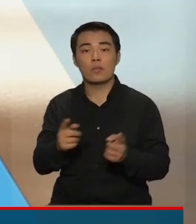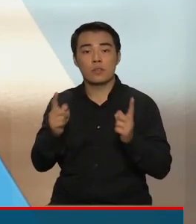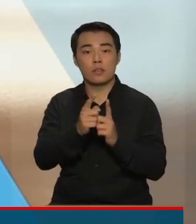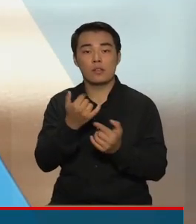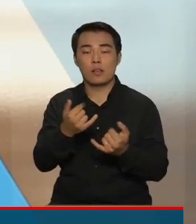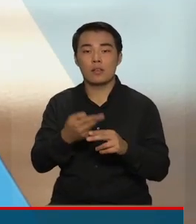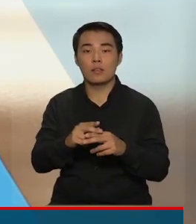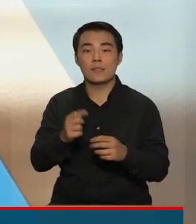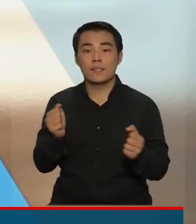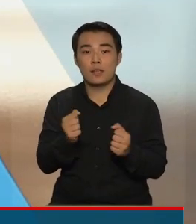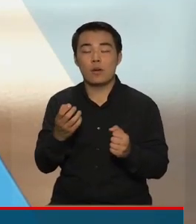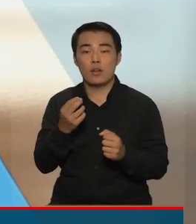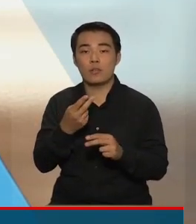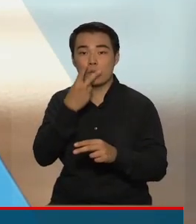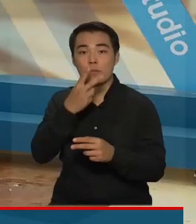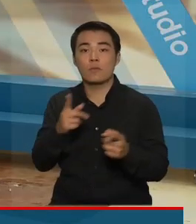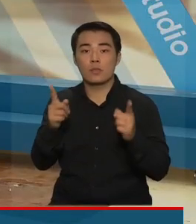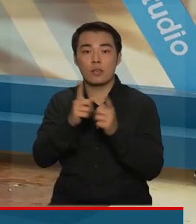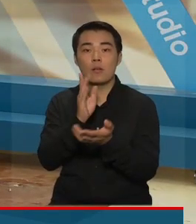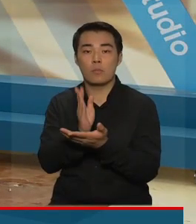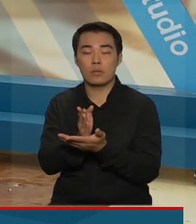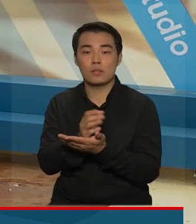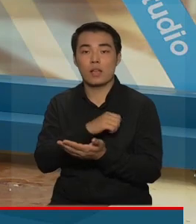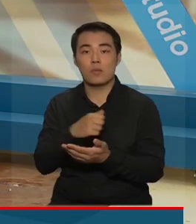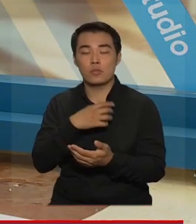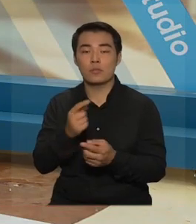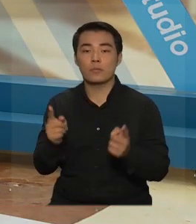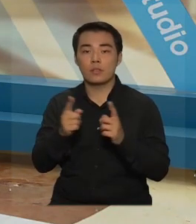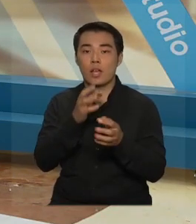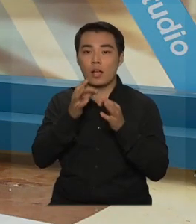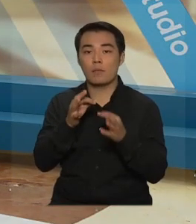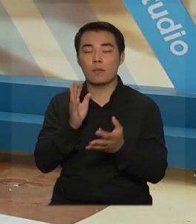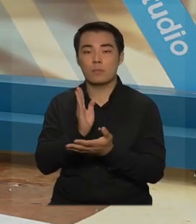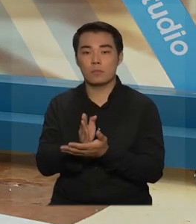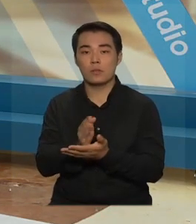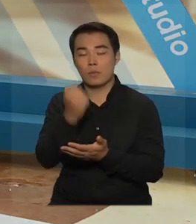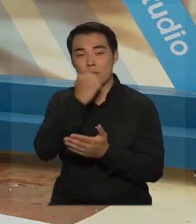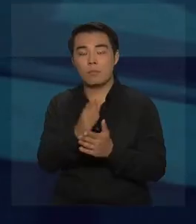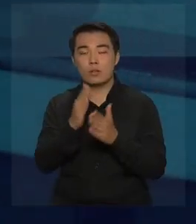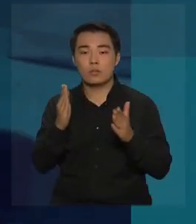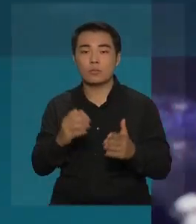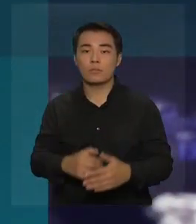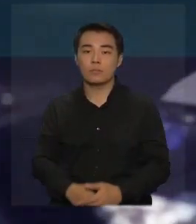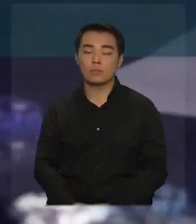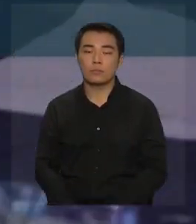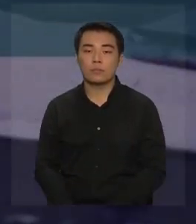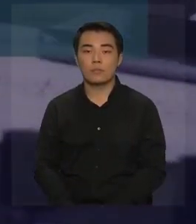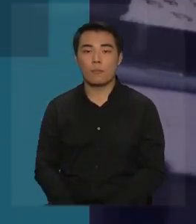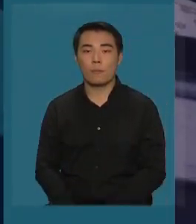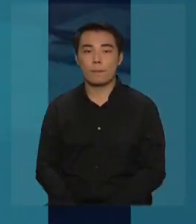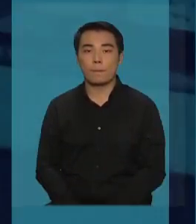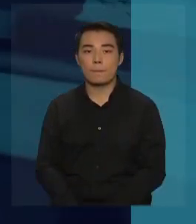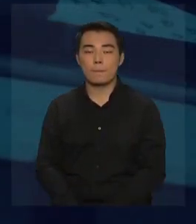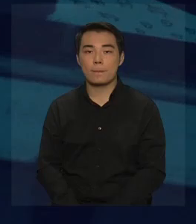сүйреп қыста келе жатыр ғой бұйырса. Сол уақытқа қарай өзіңізбен тағы тілдесіп, жағдайды тағы да білетін боласыз. Көп рахмет.